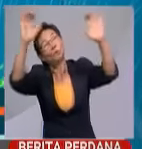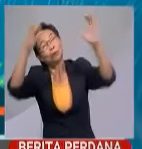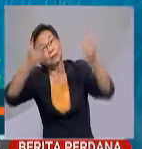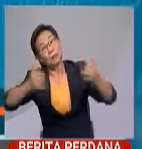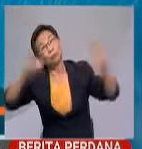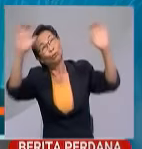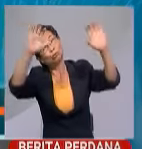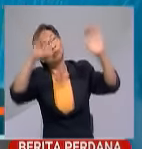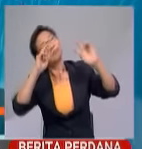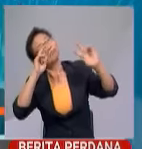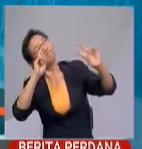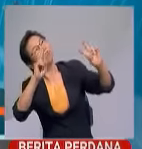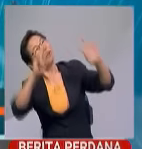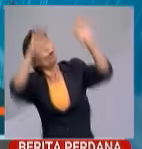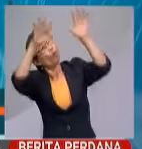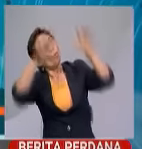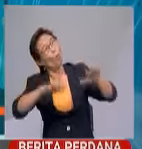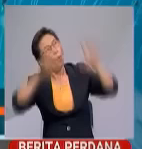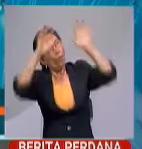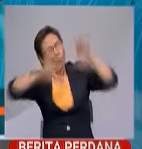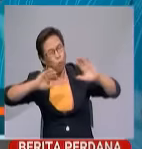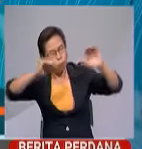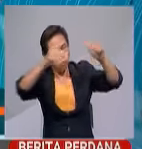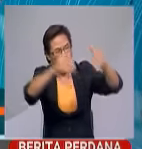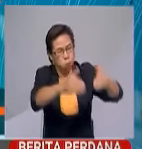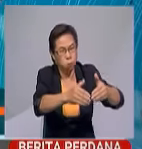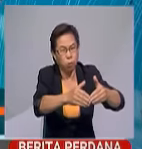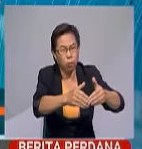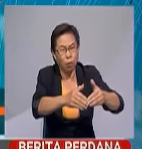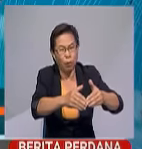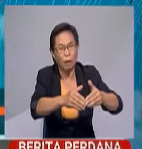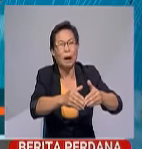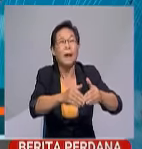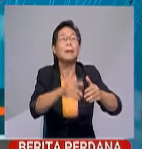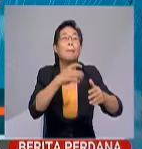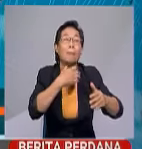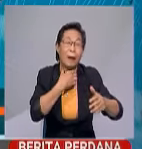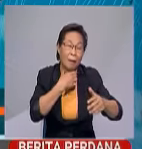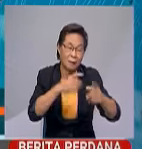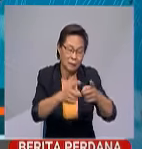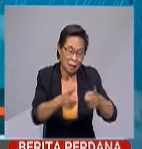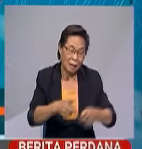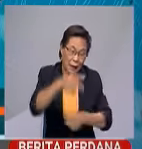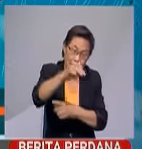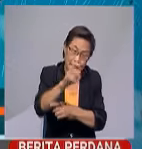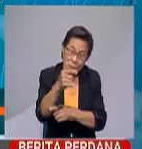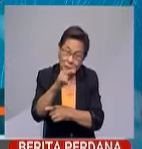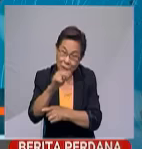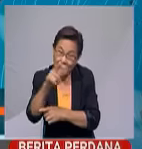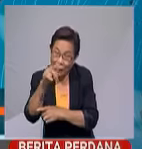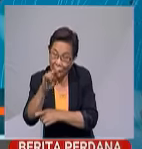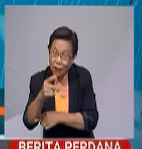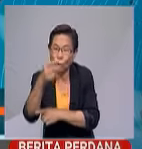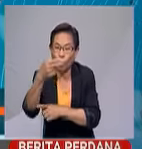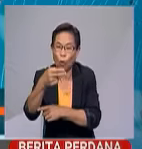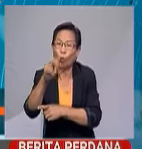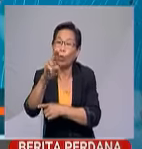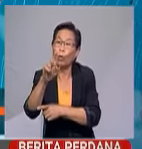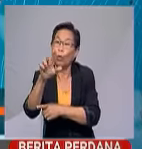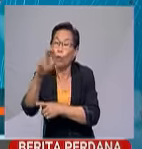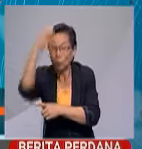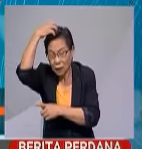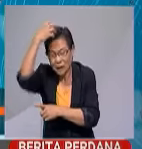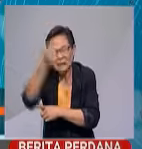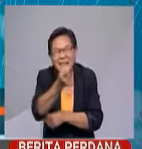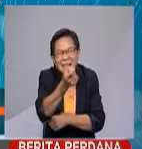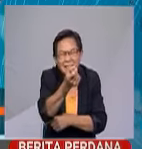semasa pula kelihatan hujan lebih tertumpu di kawasan pedalaman Perak, daerah Petaling, Hulu Selangor dan juga sedikit